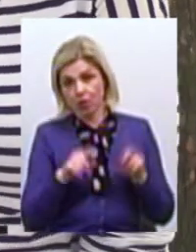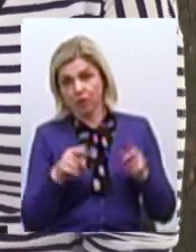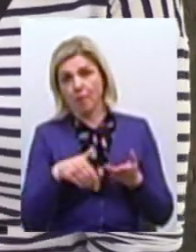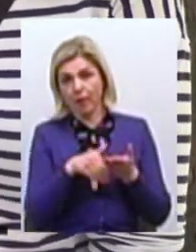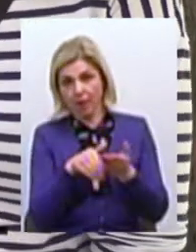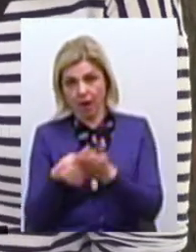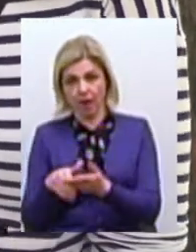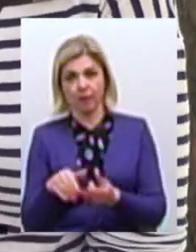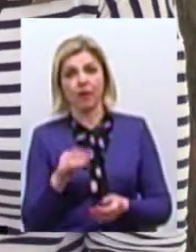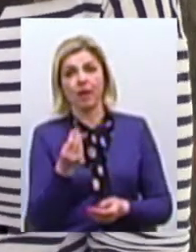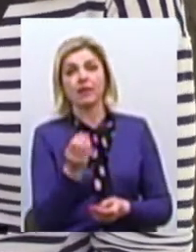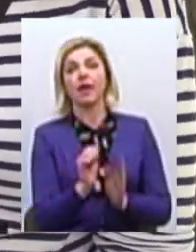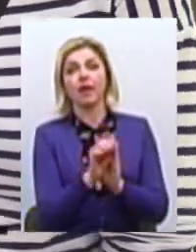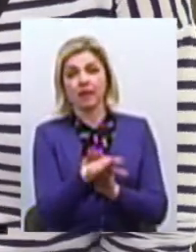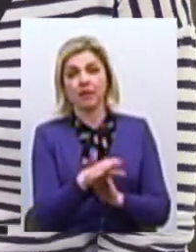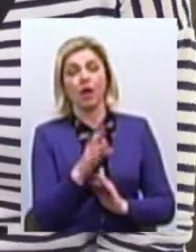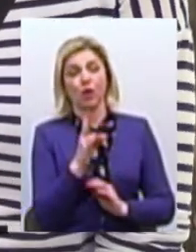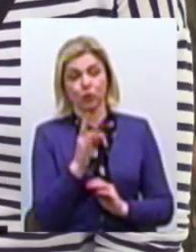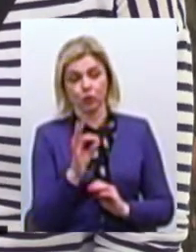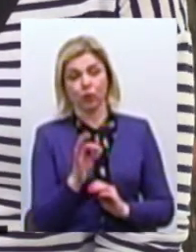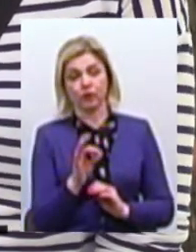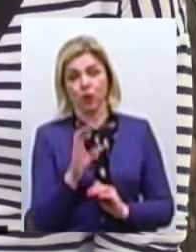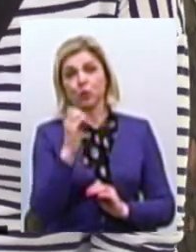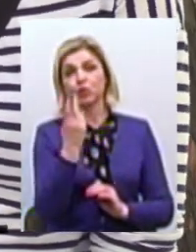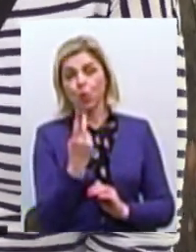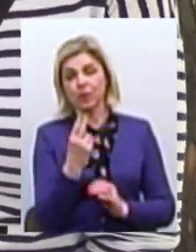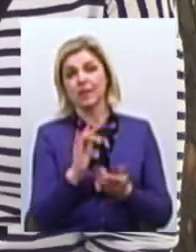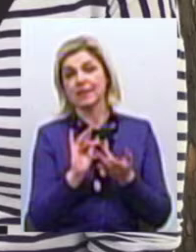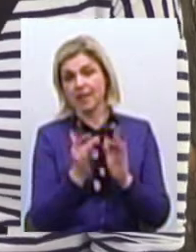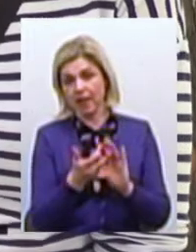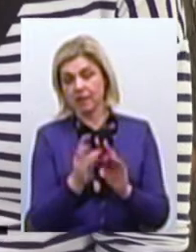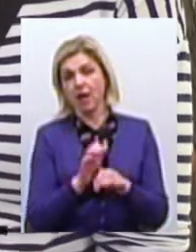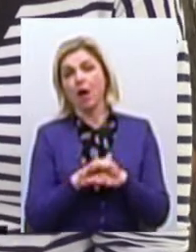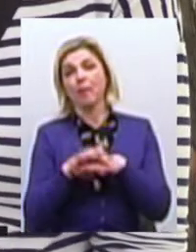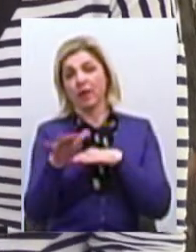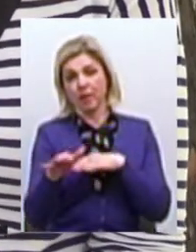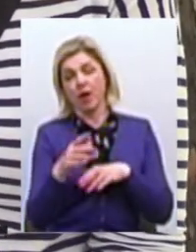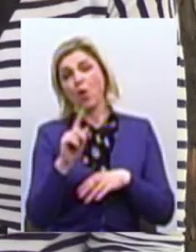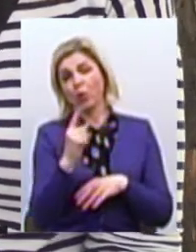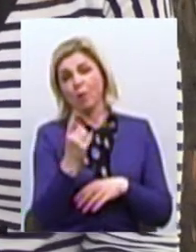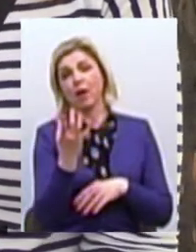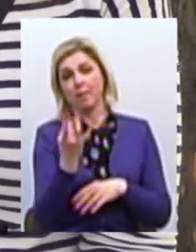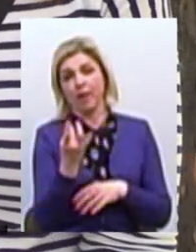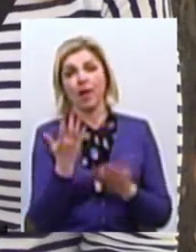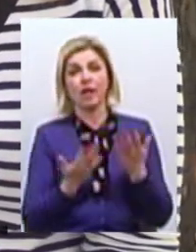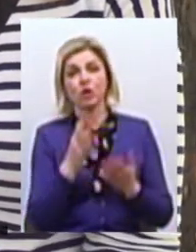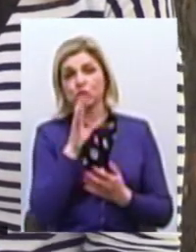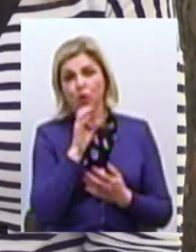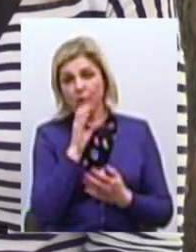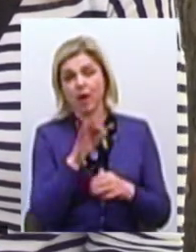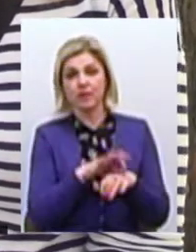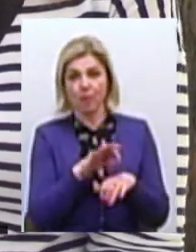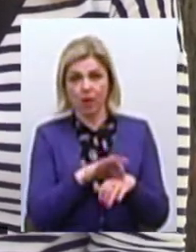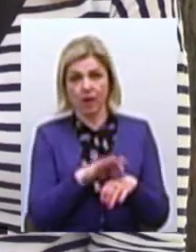самые спонсированные. Вот, в группах, в социальных сетях переправляем там по рублю, по пять, если где-то какая-то собачка или кошечка